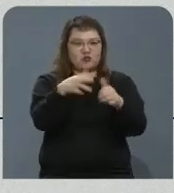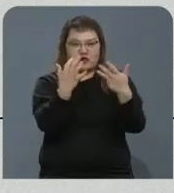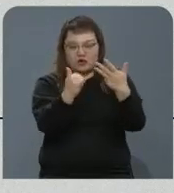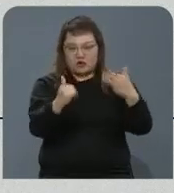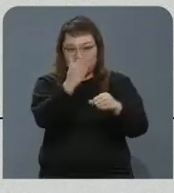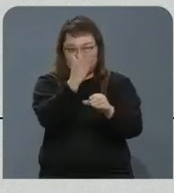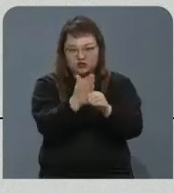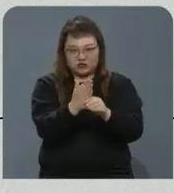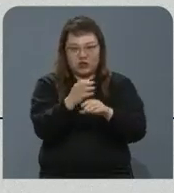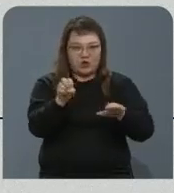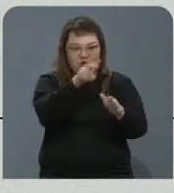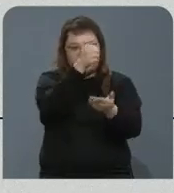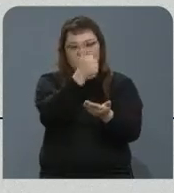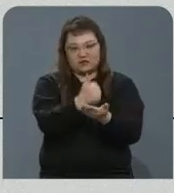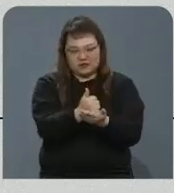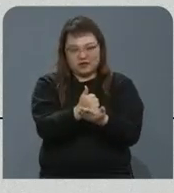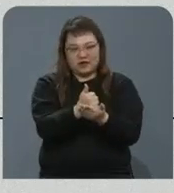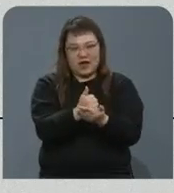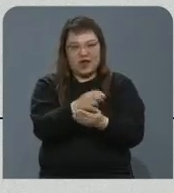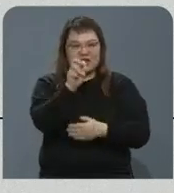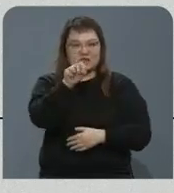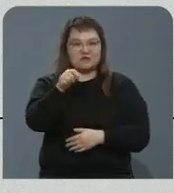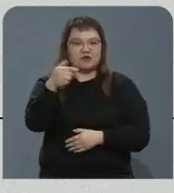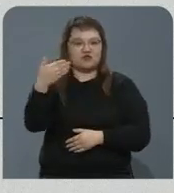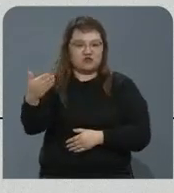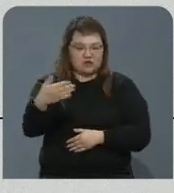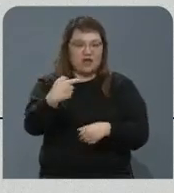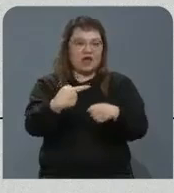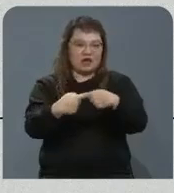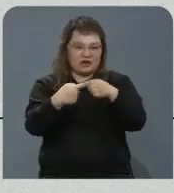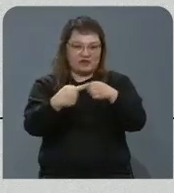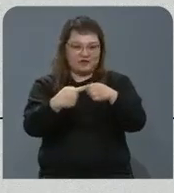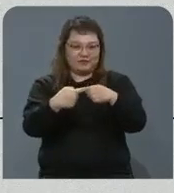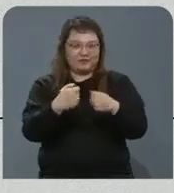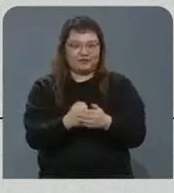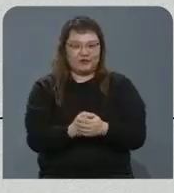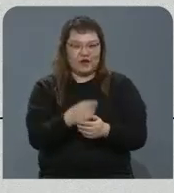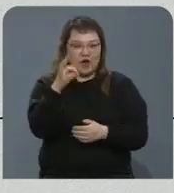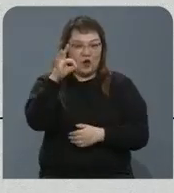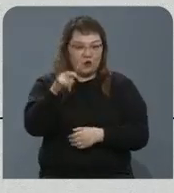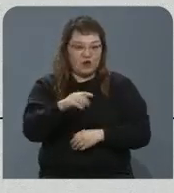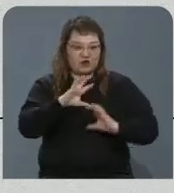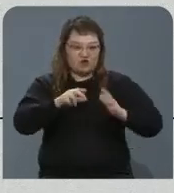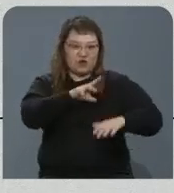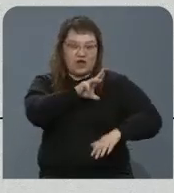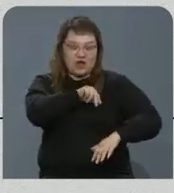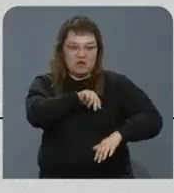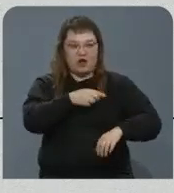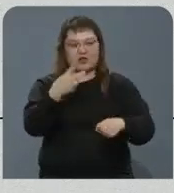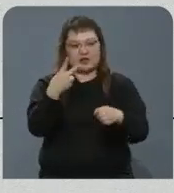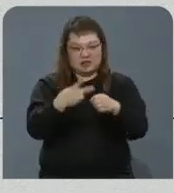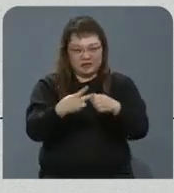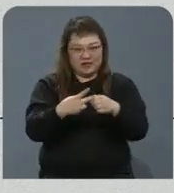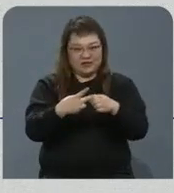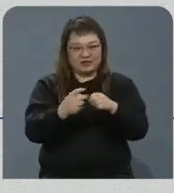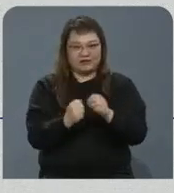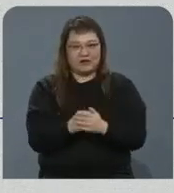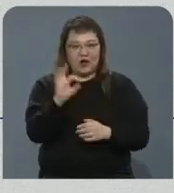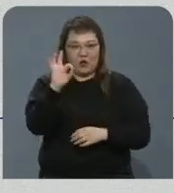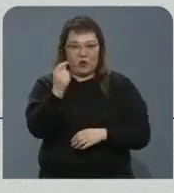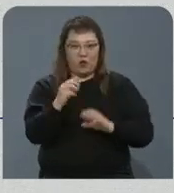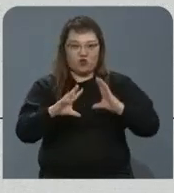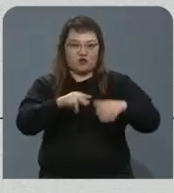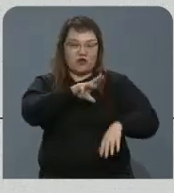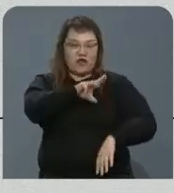8명 가운데 원희룡 지사가 20.9%로 가장 높았고, 위성곤 국회의원 9.3%,